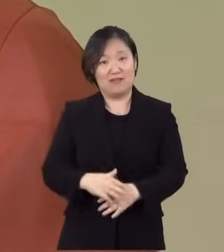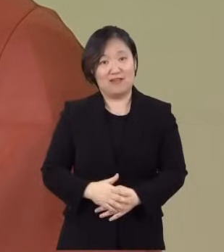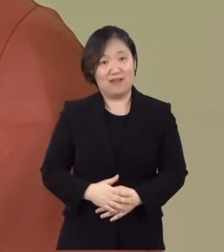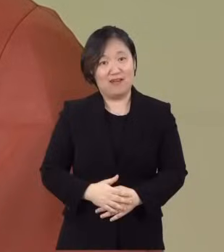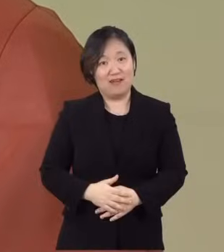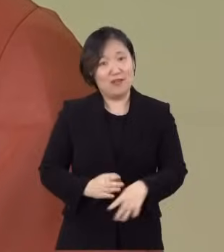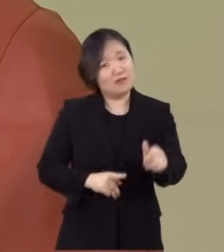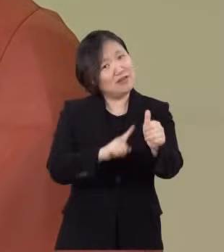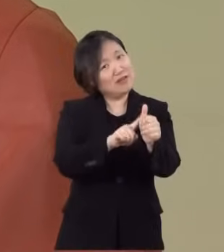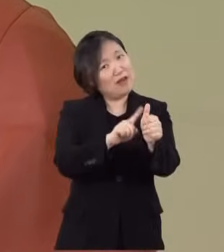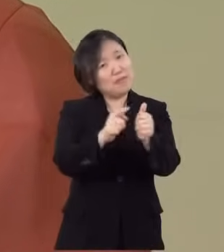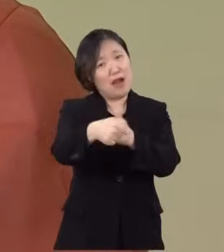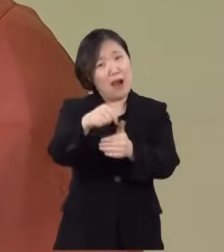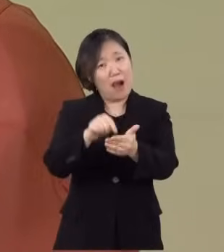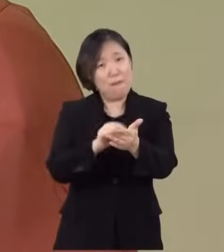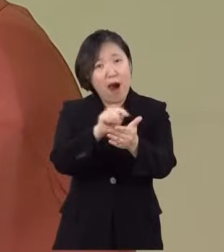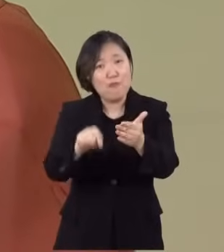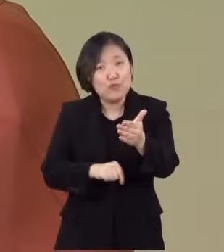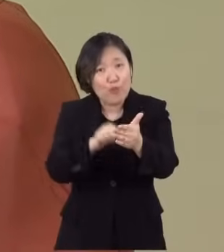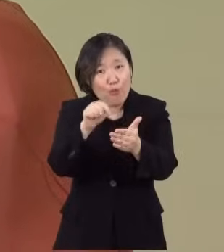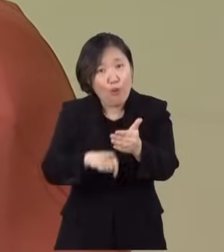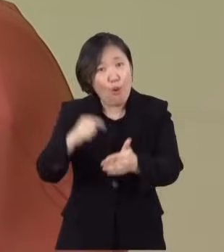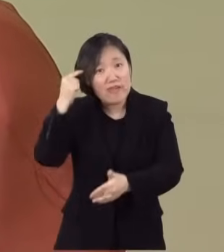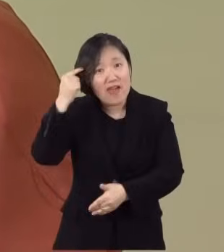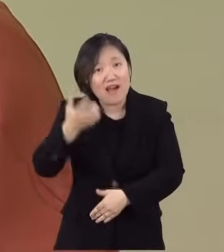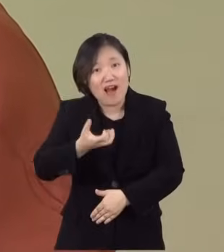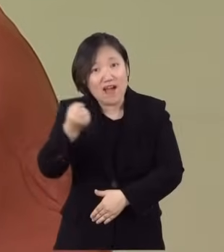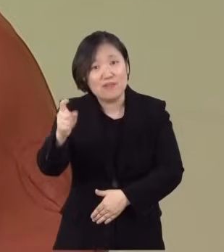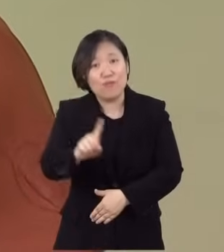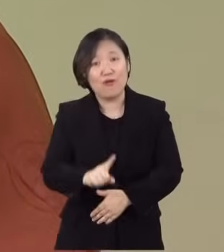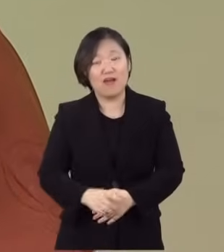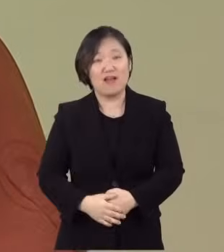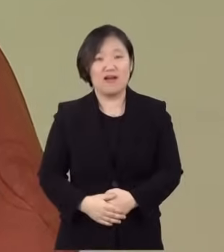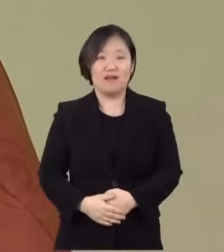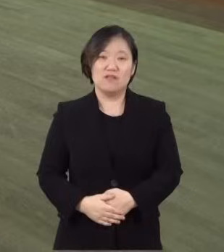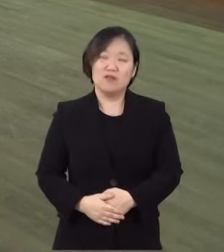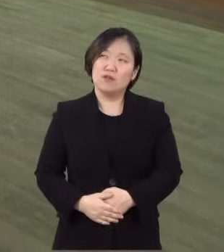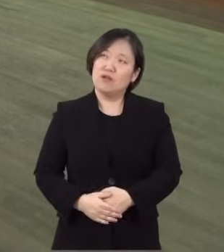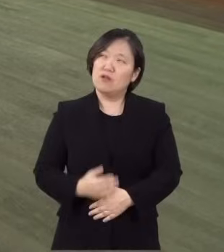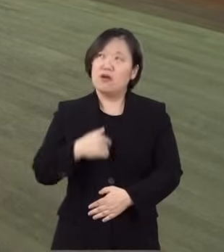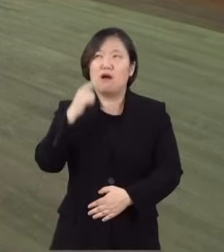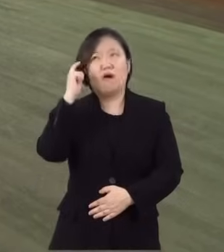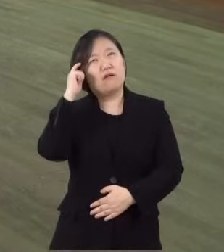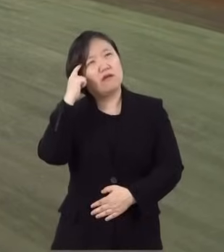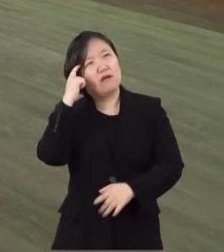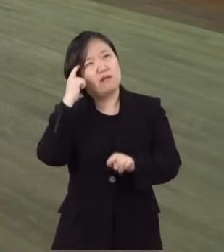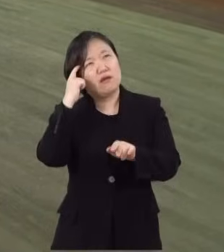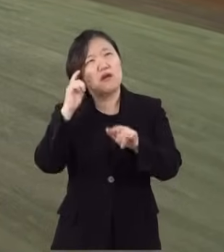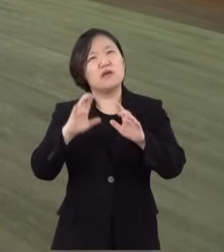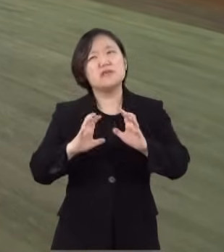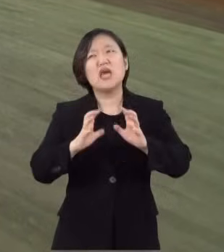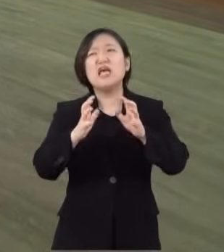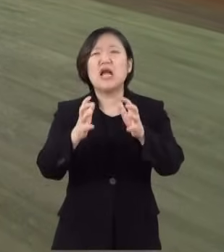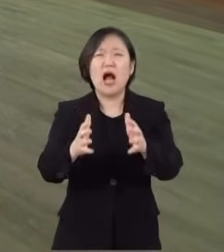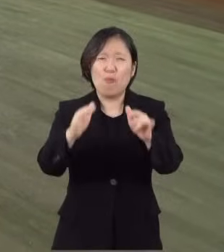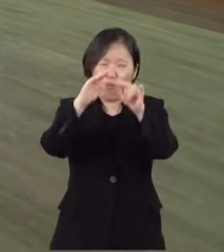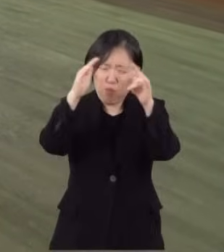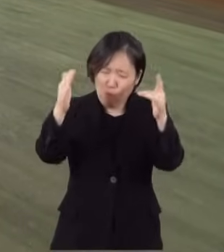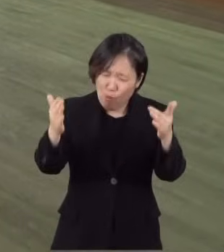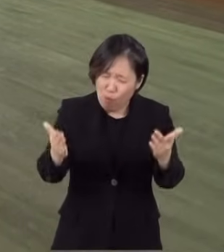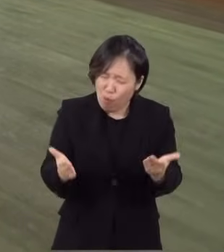늘 마음속에 이런 생각을 가지고 있었다고 합니다 세상에 모든